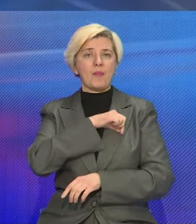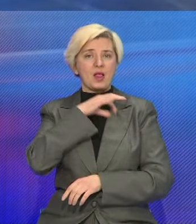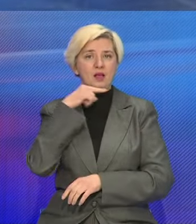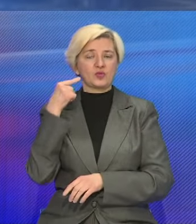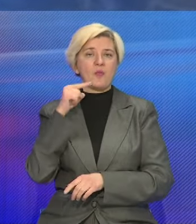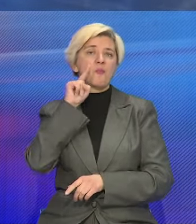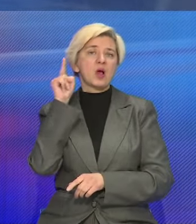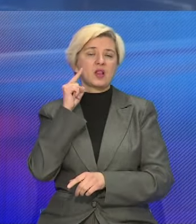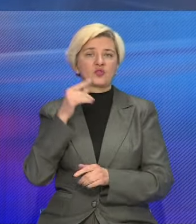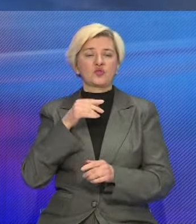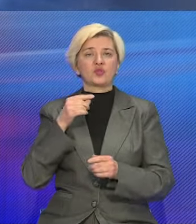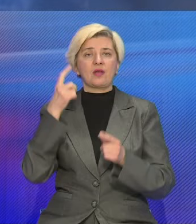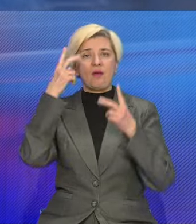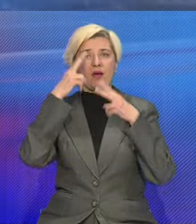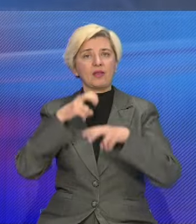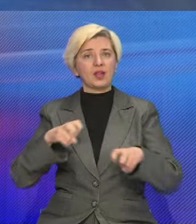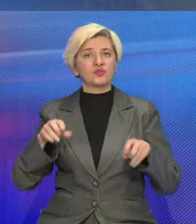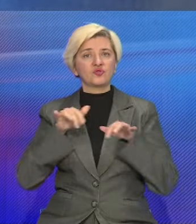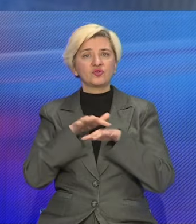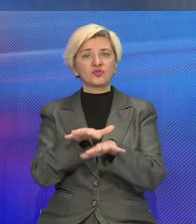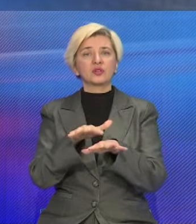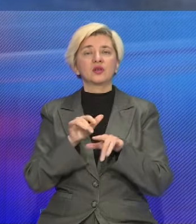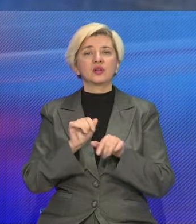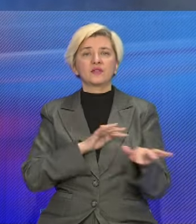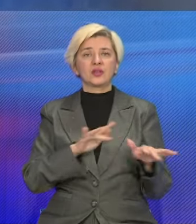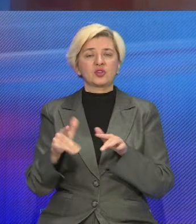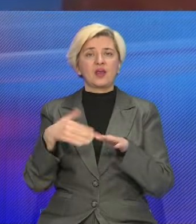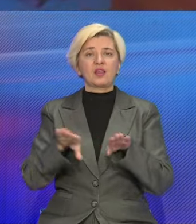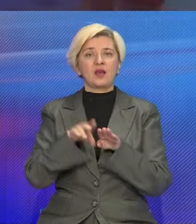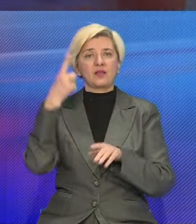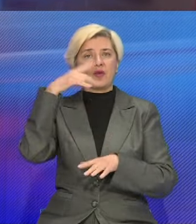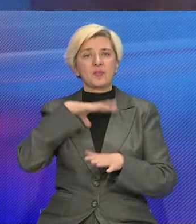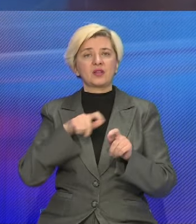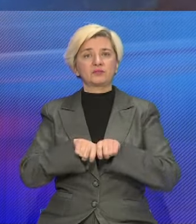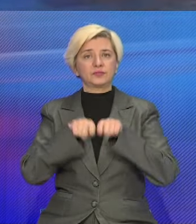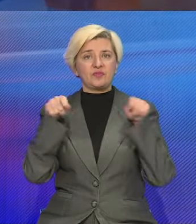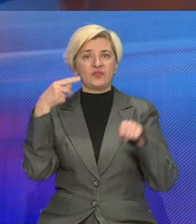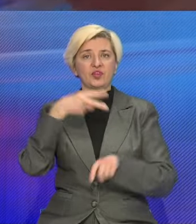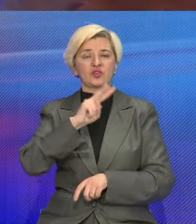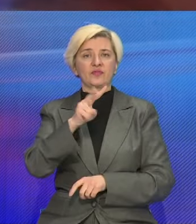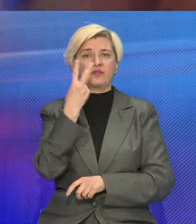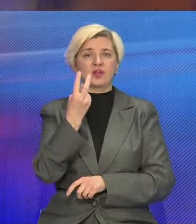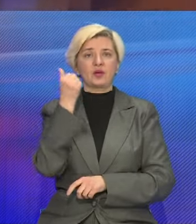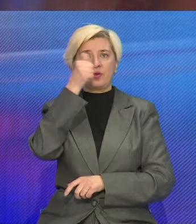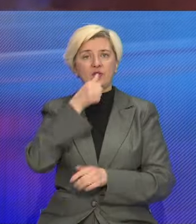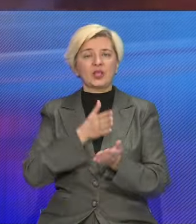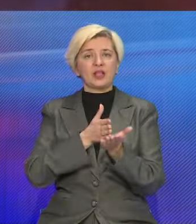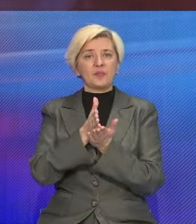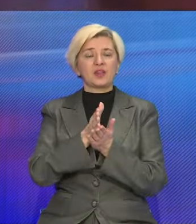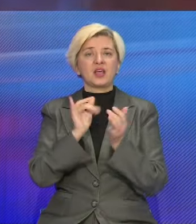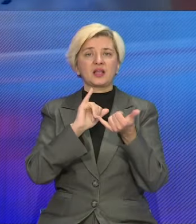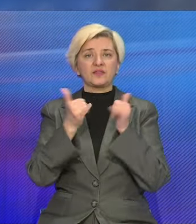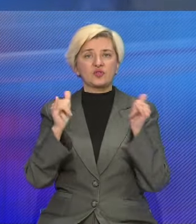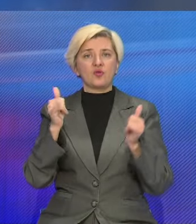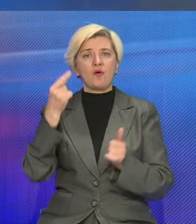аналітичний рух». Гада ініціатива була запущена у 2022-м годі і накеравана на розвитті аналітичних клубів у ВНУ